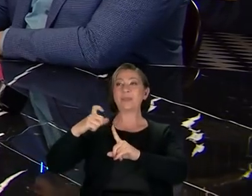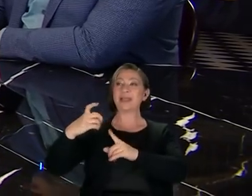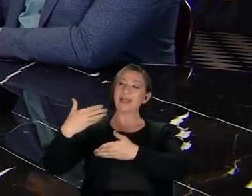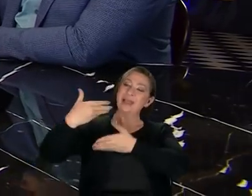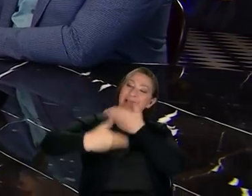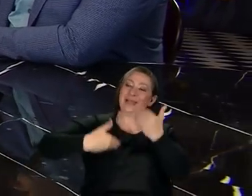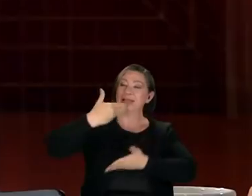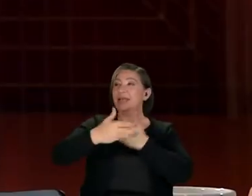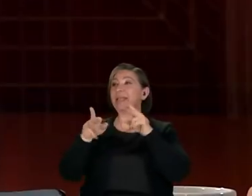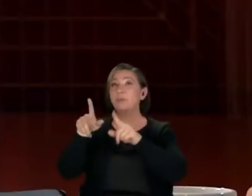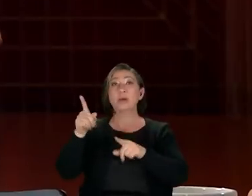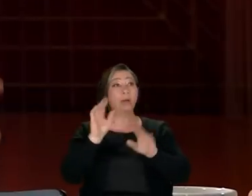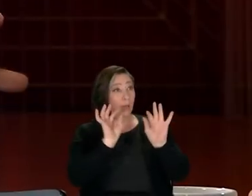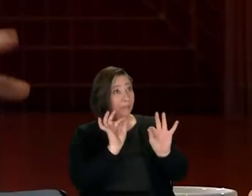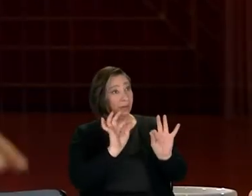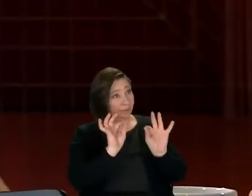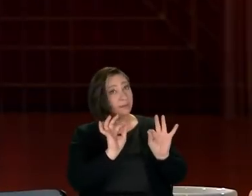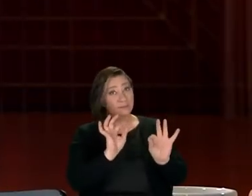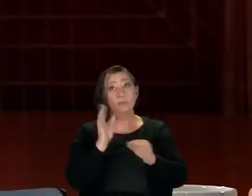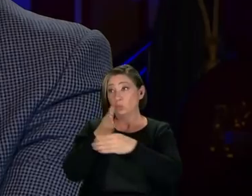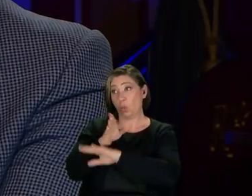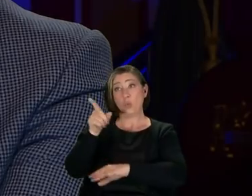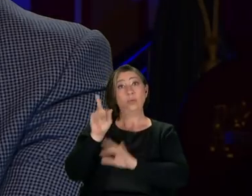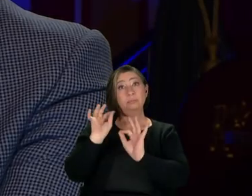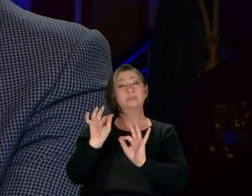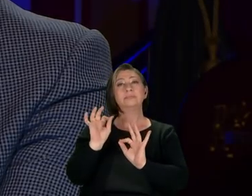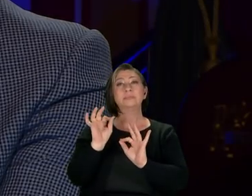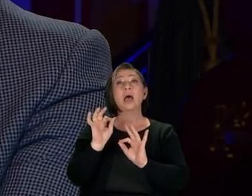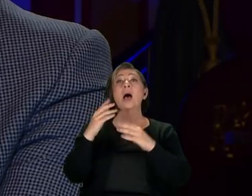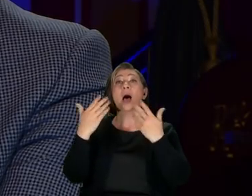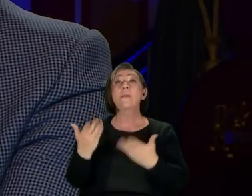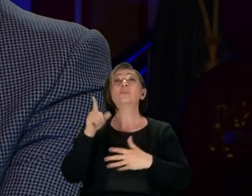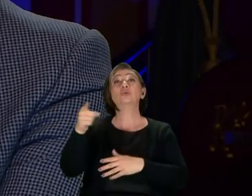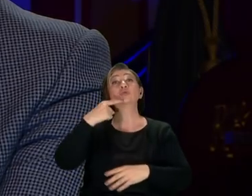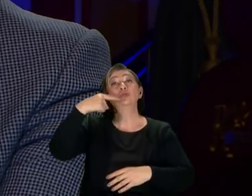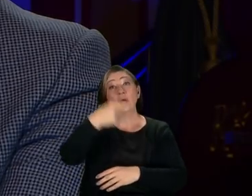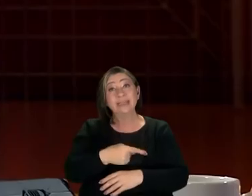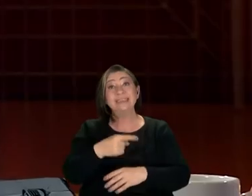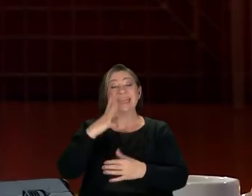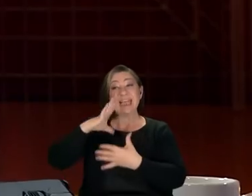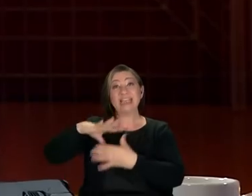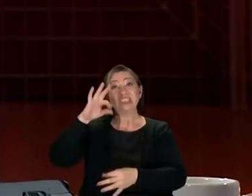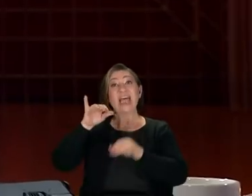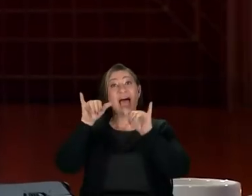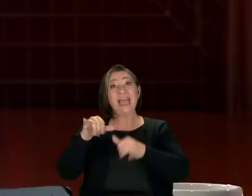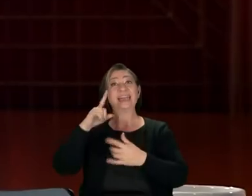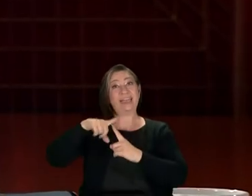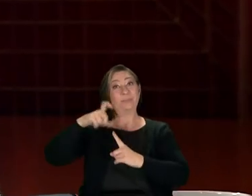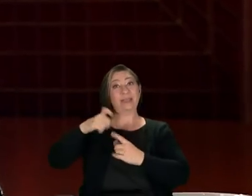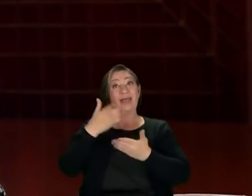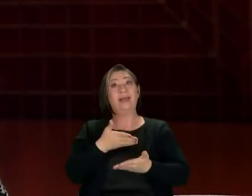beyanı gibi bir konuşma. Tabii kimliğimi beyan ediyorum. Doğru, bu doğru. Halbuki bunu söylediğiniz kişi de aynı